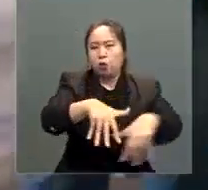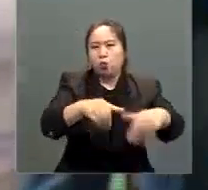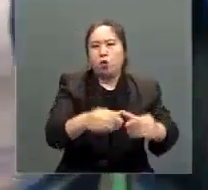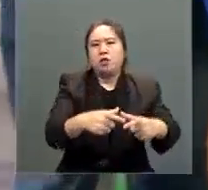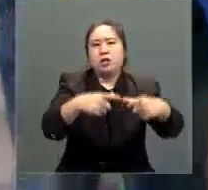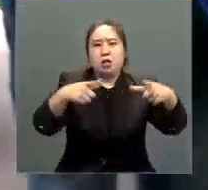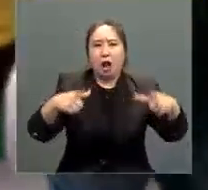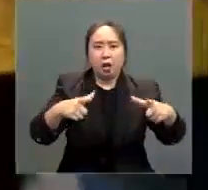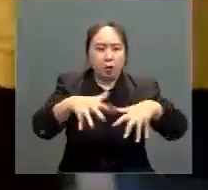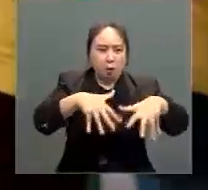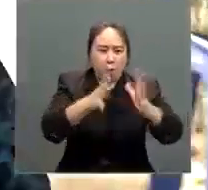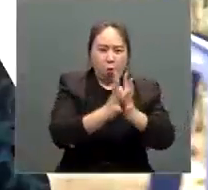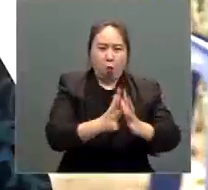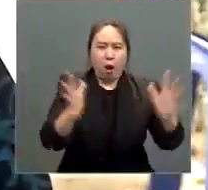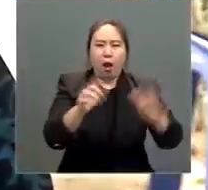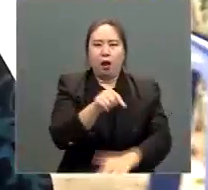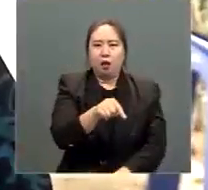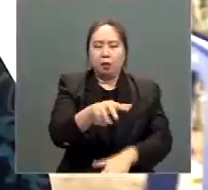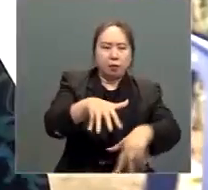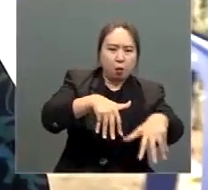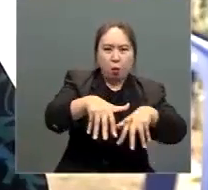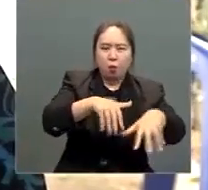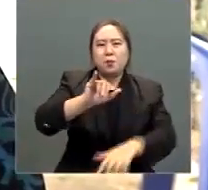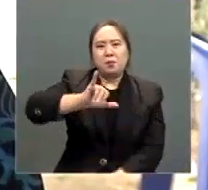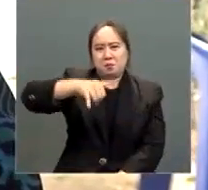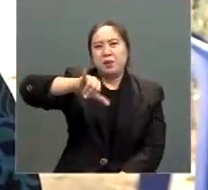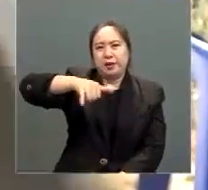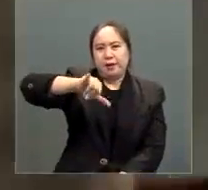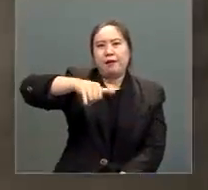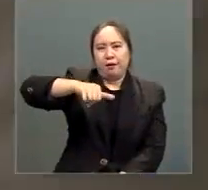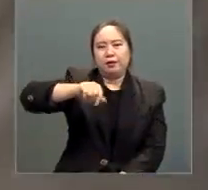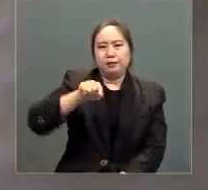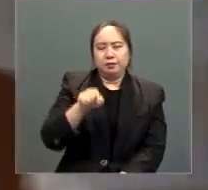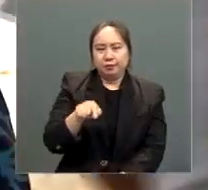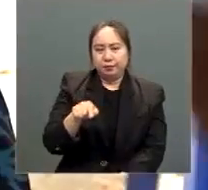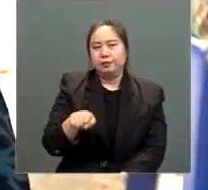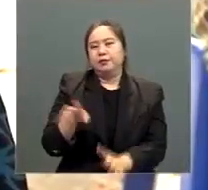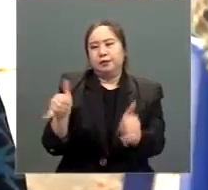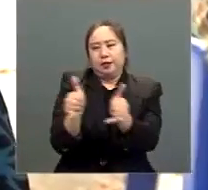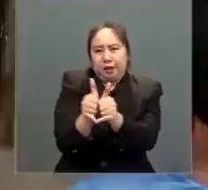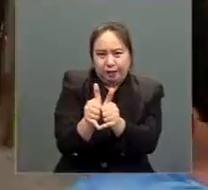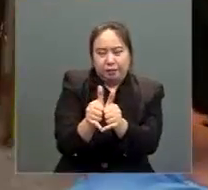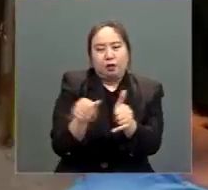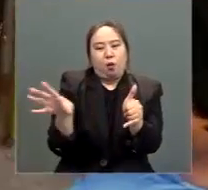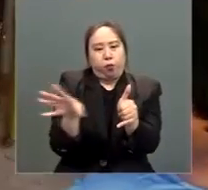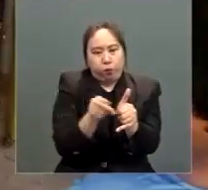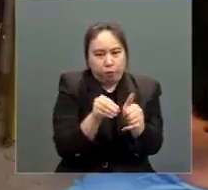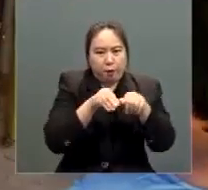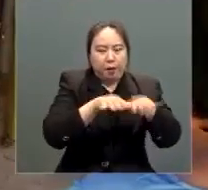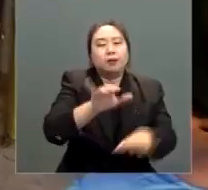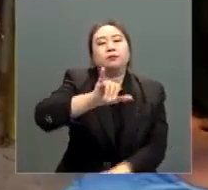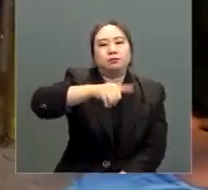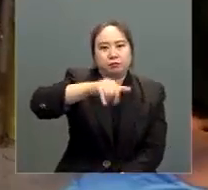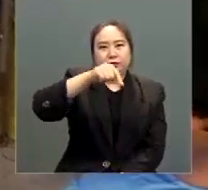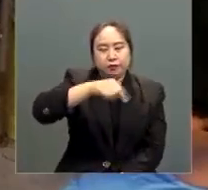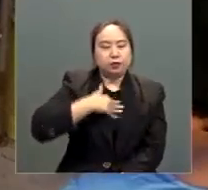ใหญ่และก็คนเนี่ยอยู่กันเยอะชาวชุมชนมีโอกาสนะครับอาจจะสัมผัสแล้วการแพร่กระจายเนี่ยสูงก็เลยทำให้ต้องลงไปใน